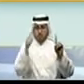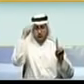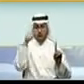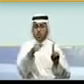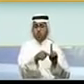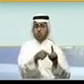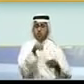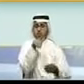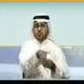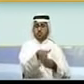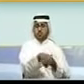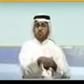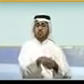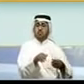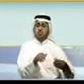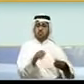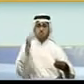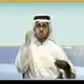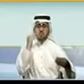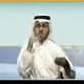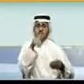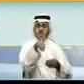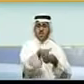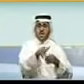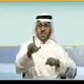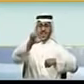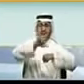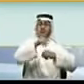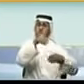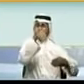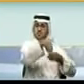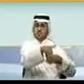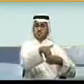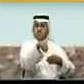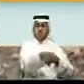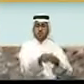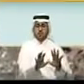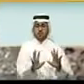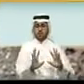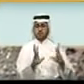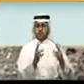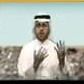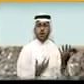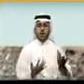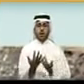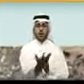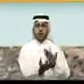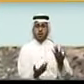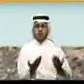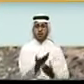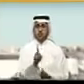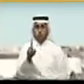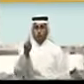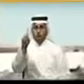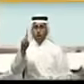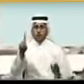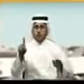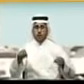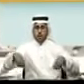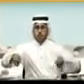الانتخابات التشريعية نظيفة يوسفي بيك، وأوضح مسؤولون أفغان أن المدنيين يشكلون معظم